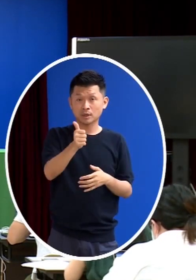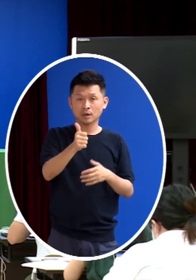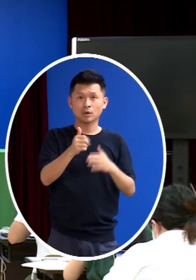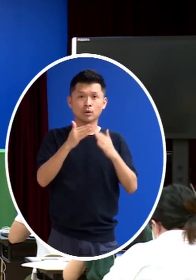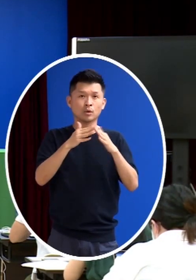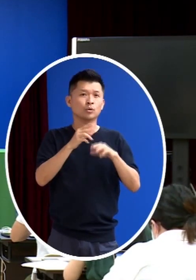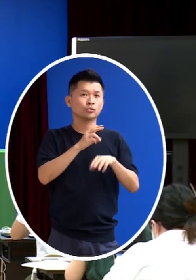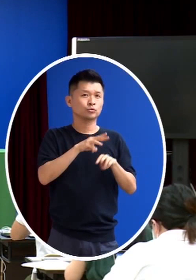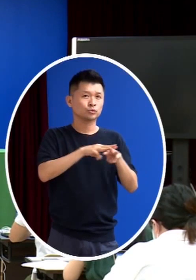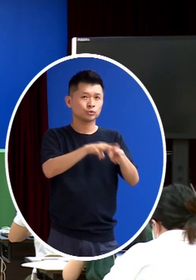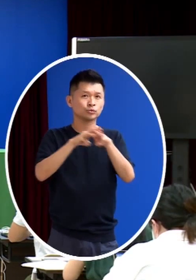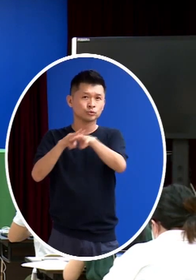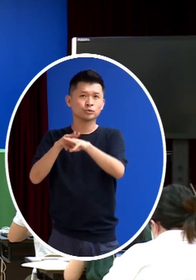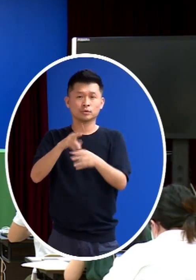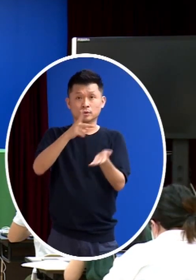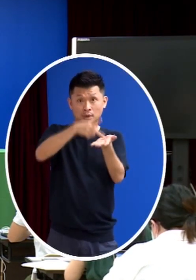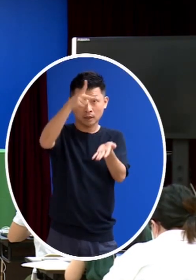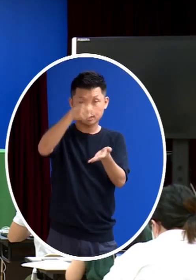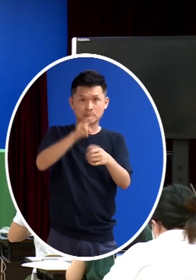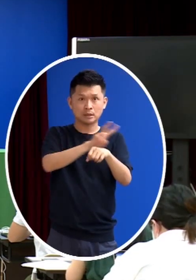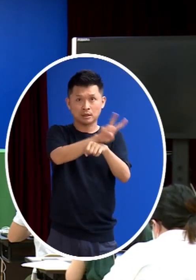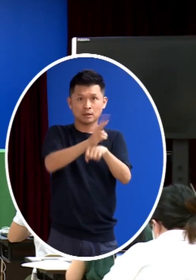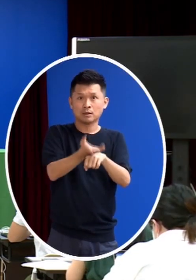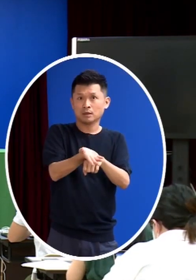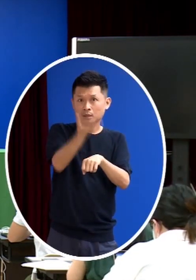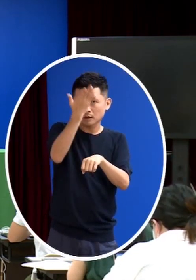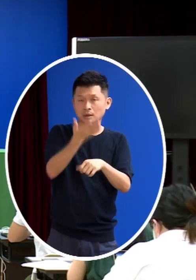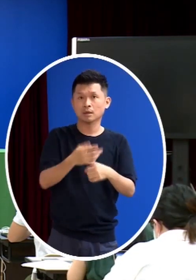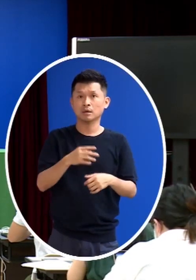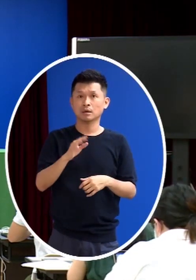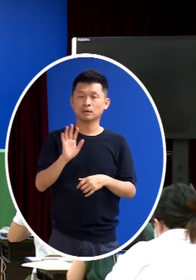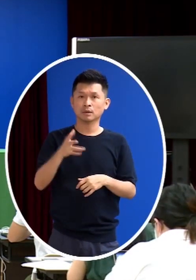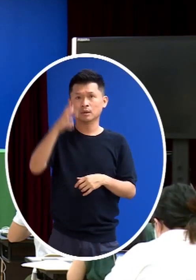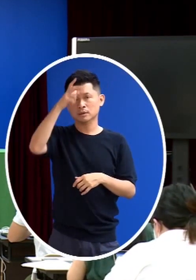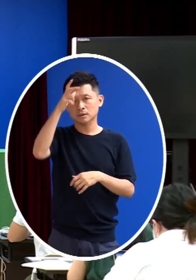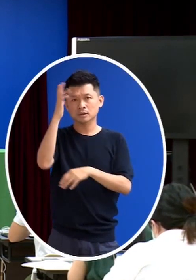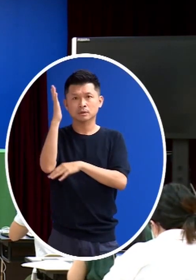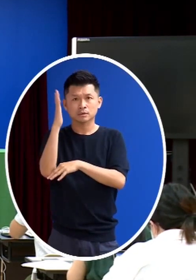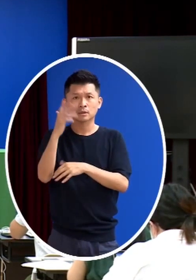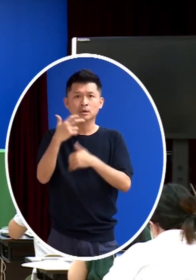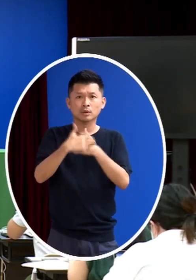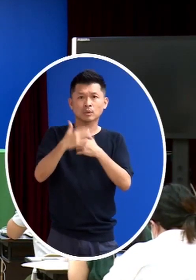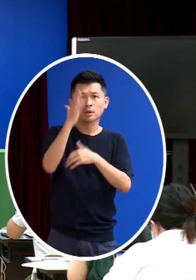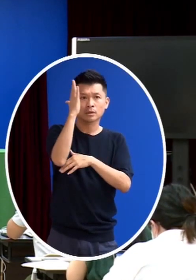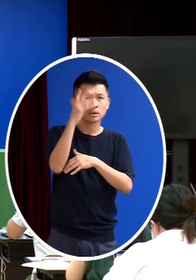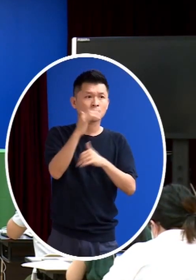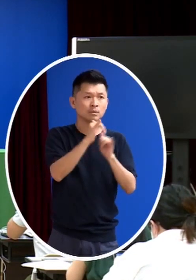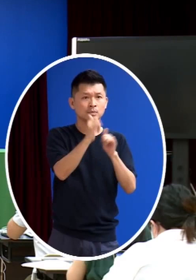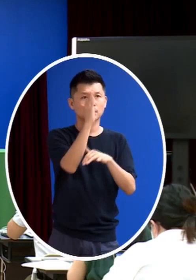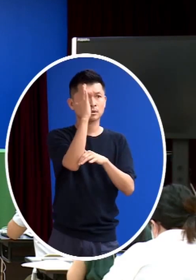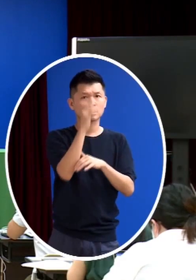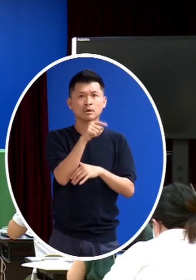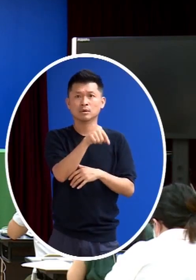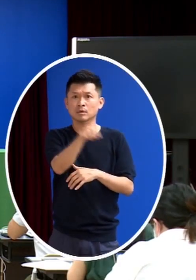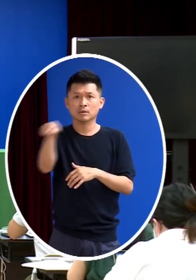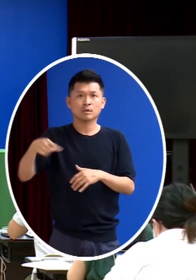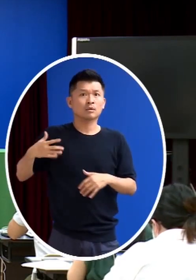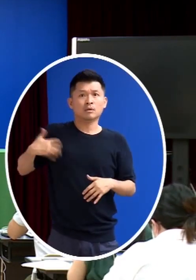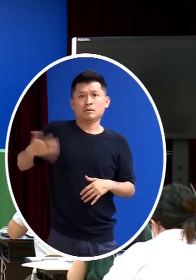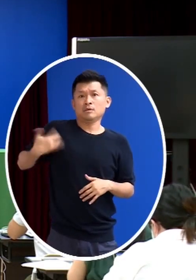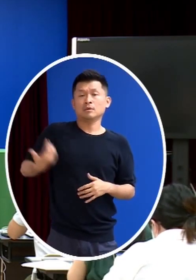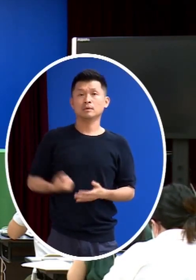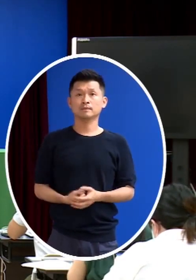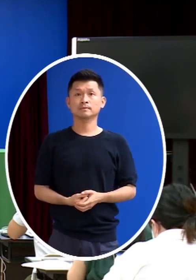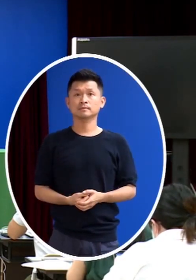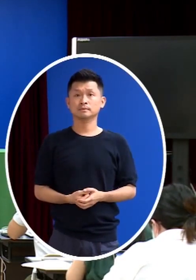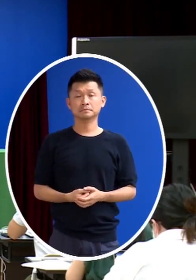两次都高达2个多小时以上，但是这个过程当中，包括警政、卫政还有民政的单位都没有任何人知道，那这